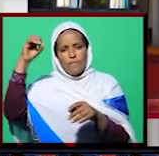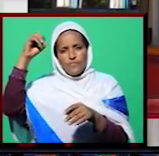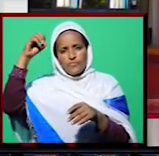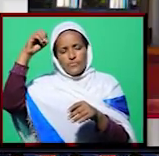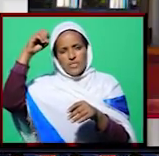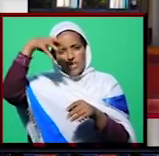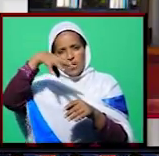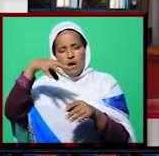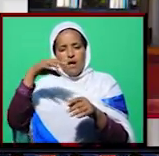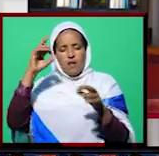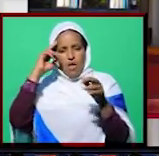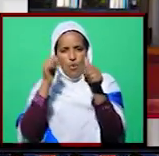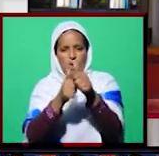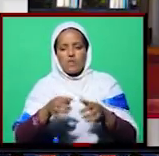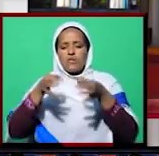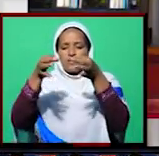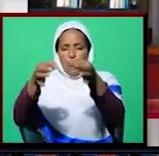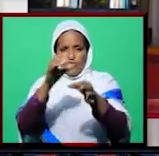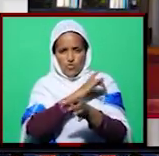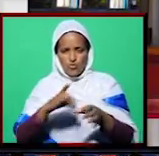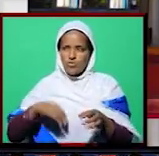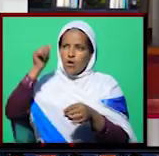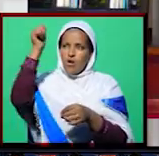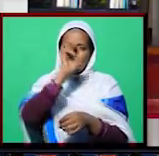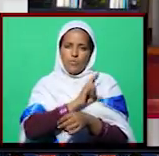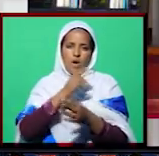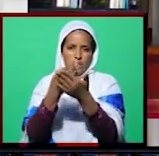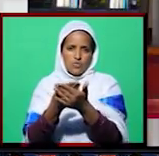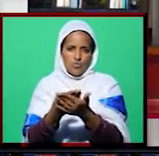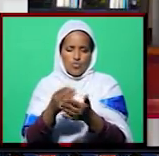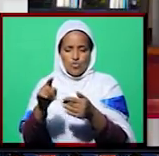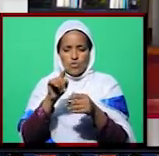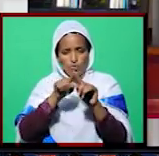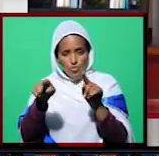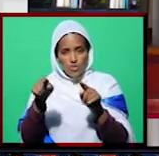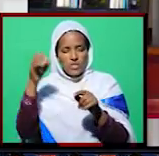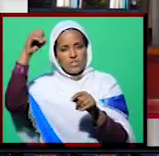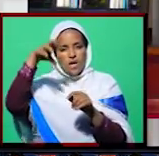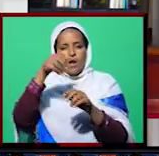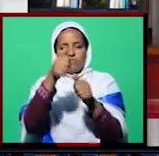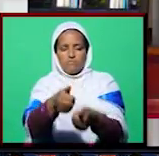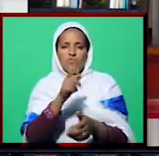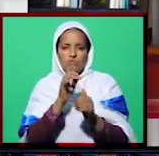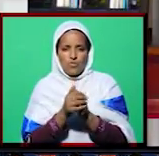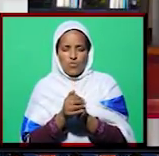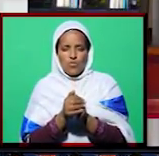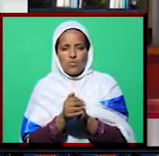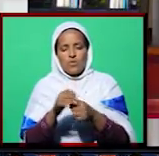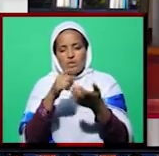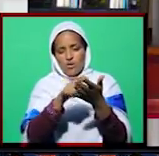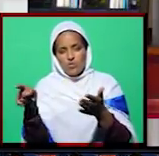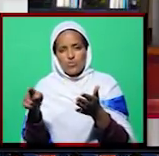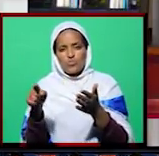ብርሃንነቱን በጸጋ ለሐዋርያት አስተላልፏል ክርስቶስ። የእሱ የባህሪ ገንዘቡ ነው፣ የእነሱ ግን የጸጋ ነው